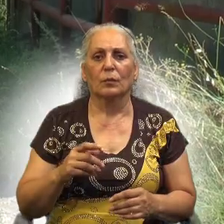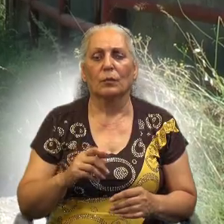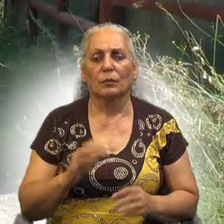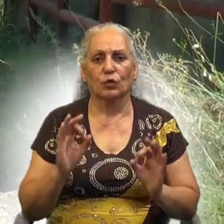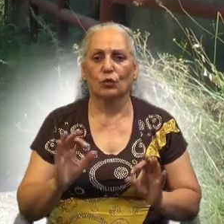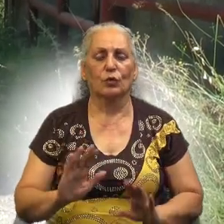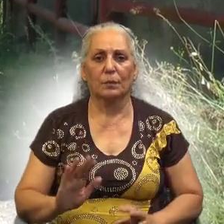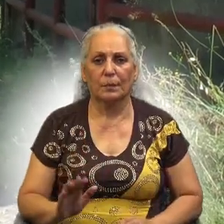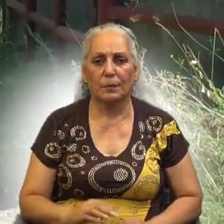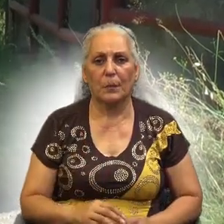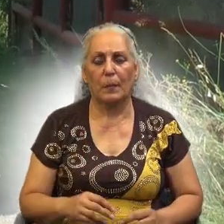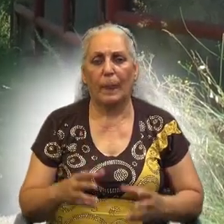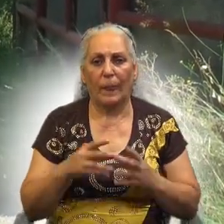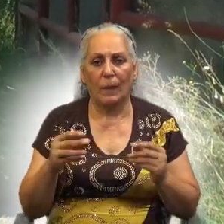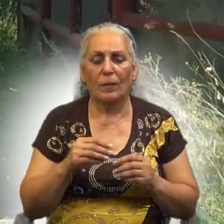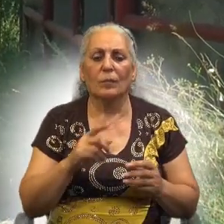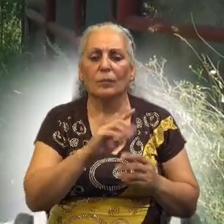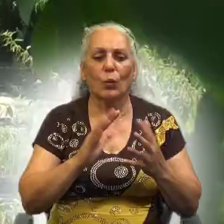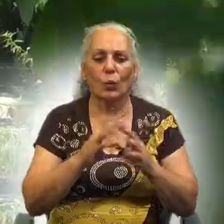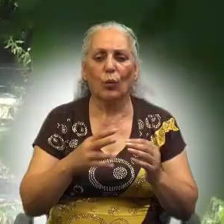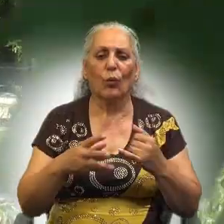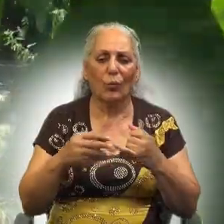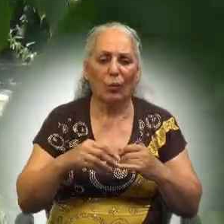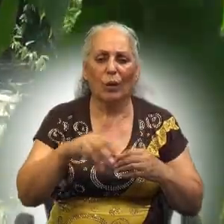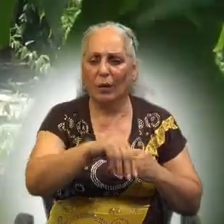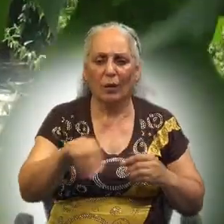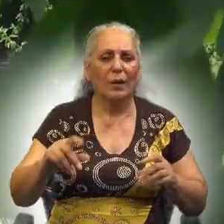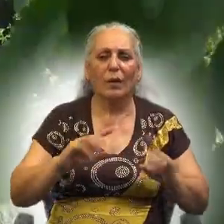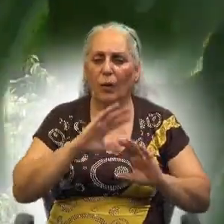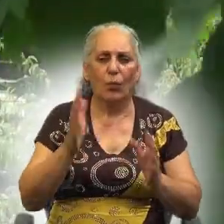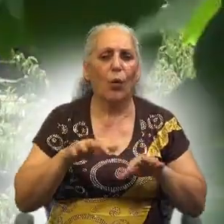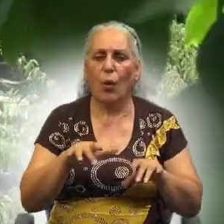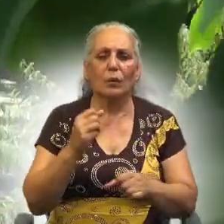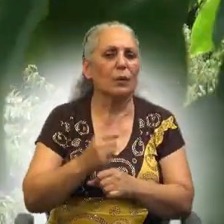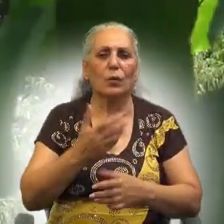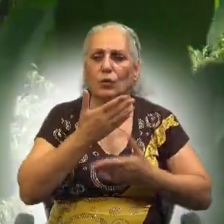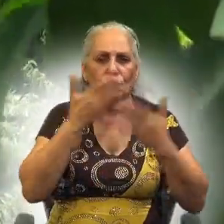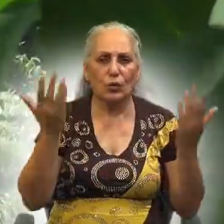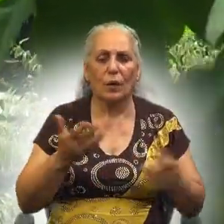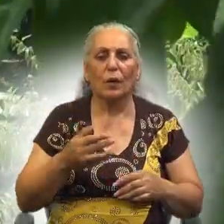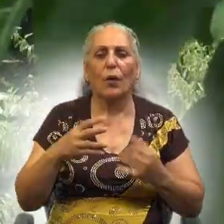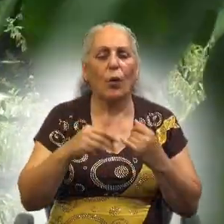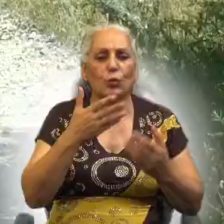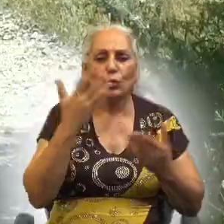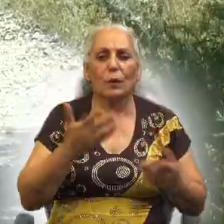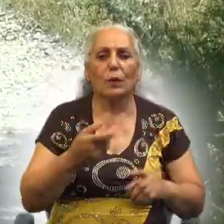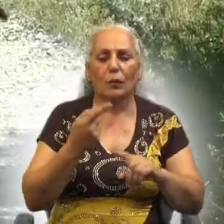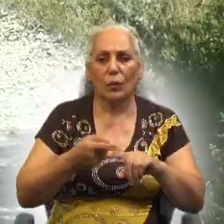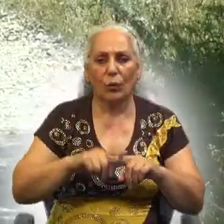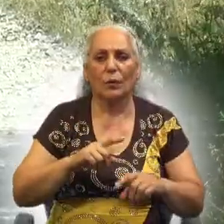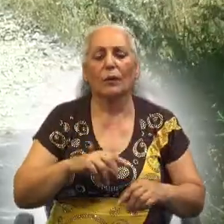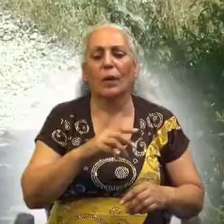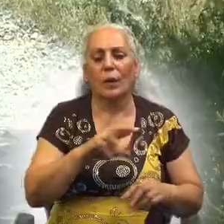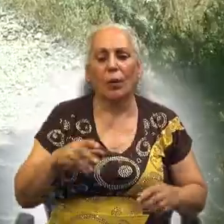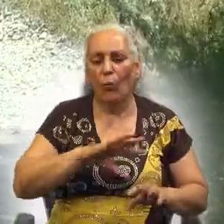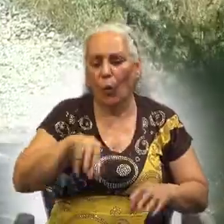լինի։ Փամբակում գյուղատնտեսությամբ գրեթե չեն զբաղվում, վայելահողեր էլ չունեն, տնամերձներն էլ հիմնականում բնակիչների կարիքները հոգալու համար